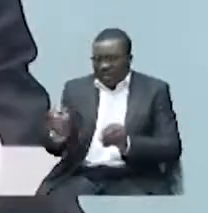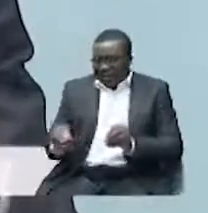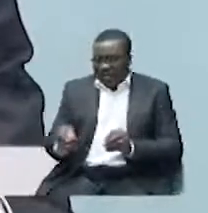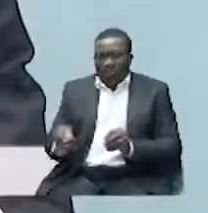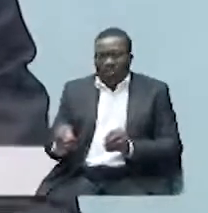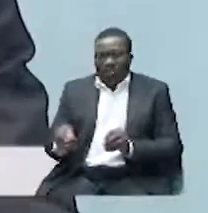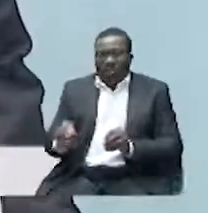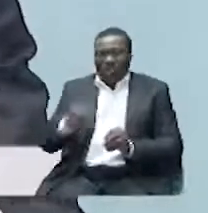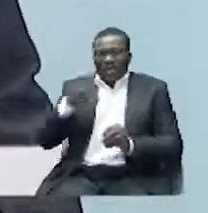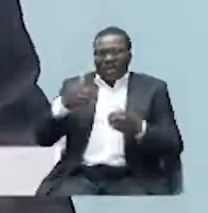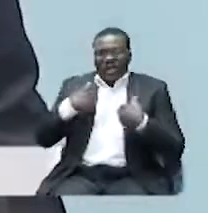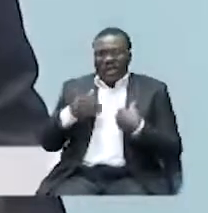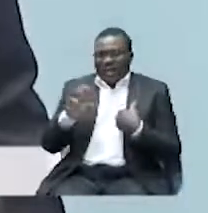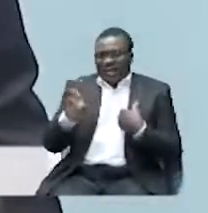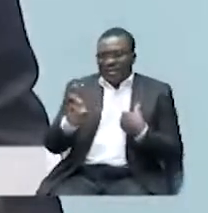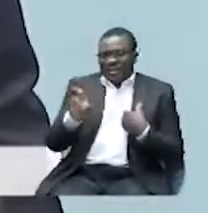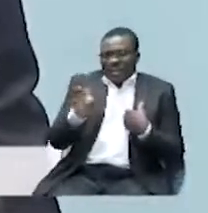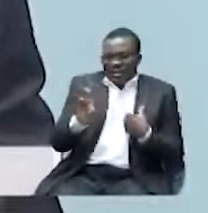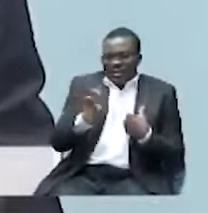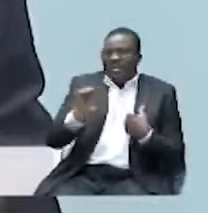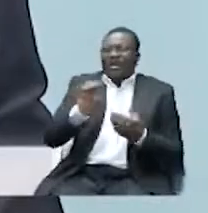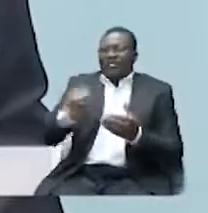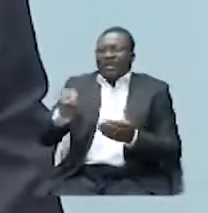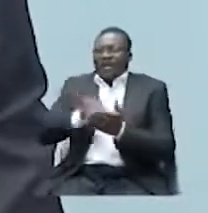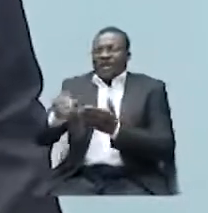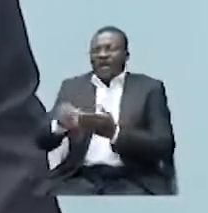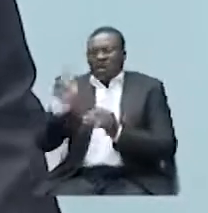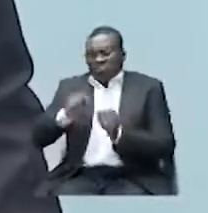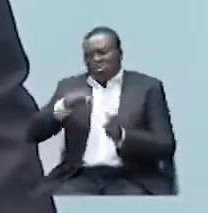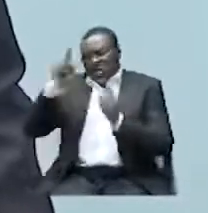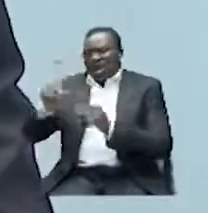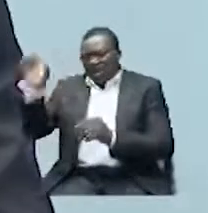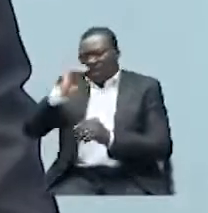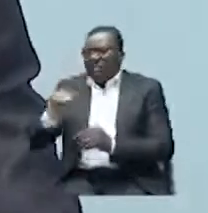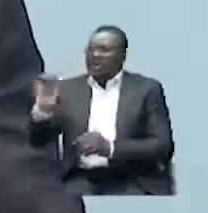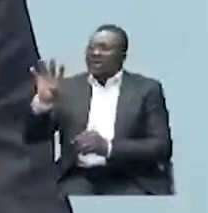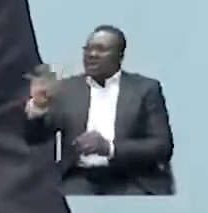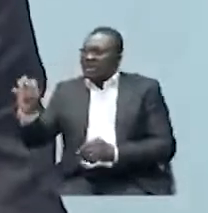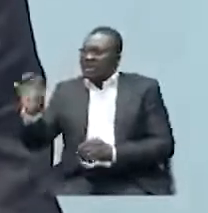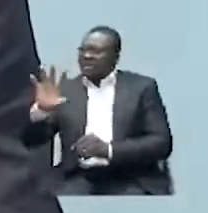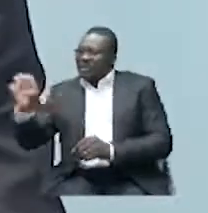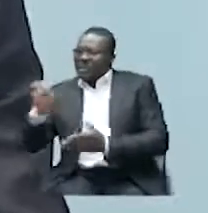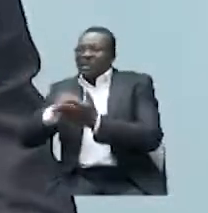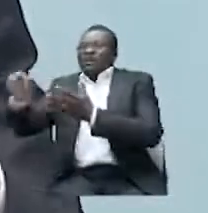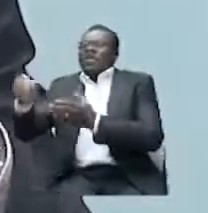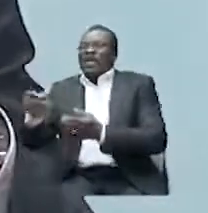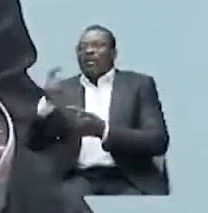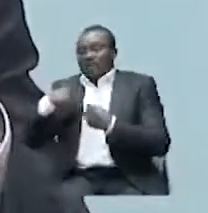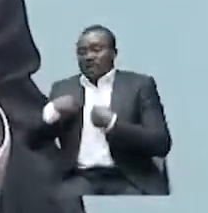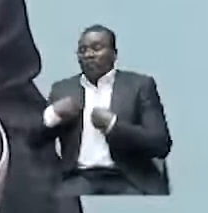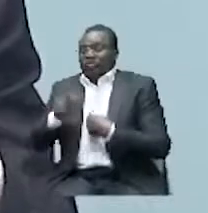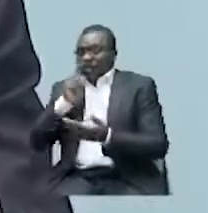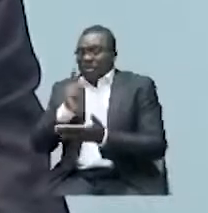qui dispose de 600 à 700 milliards de ressources propres, peut aller chercher 400, 500 milliards de financement si nous avons un État crédible, un